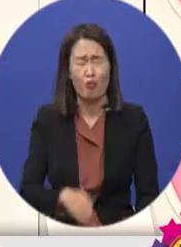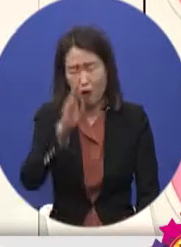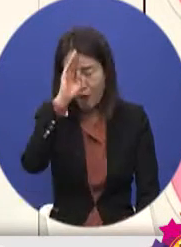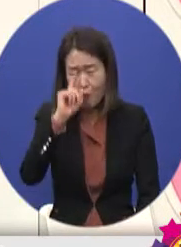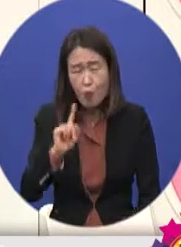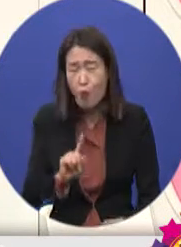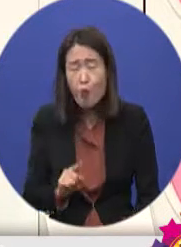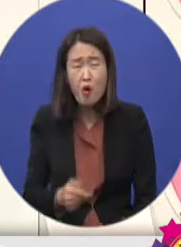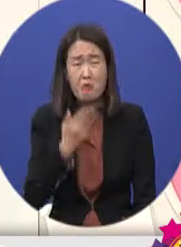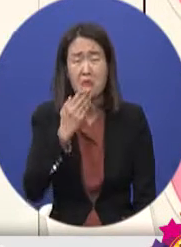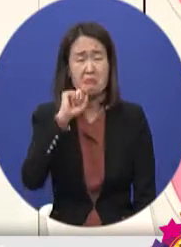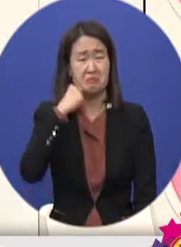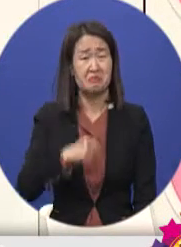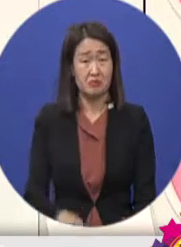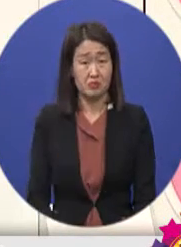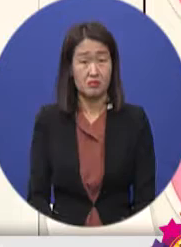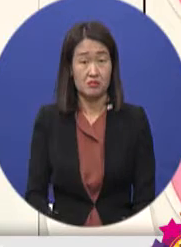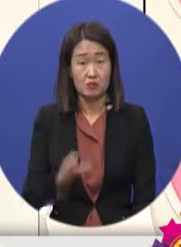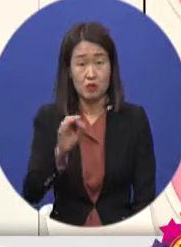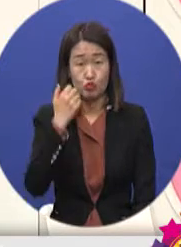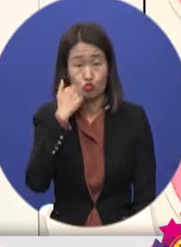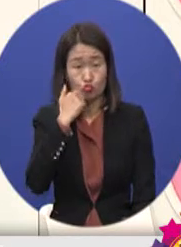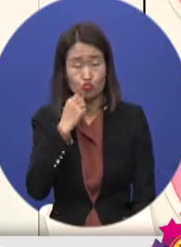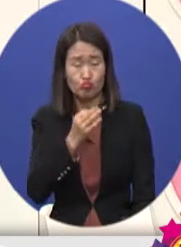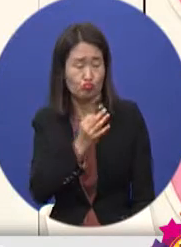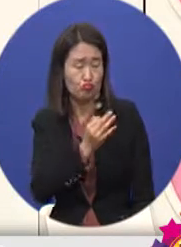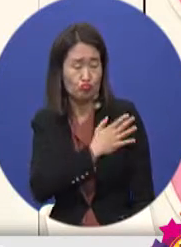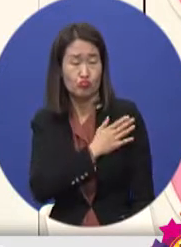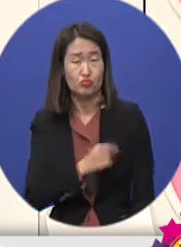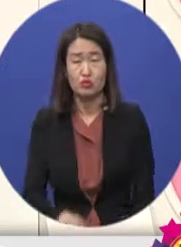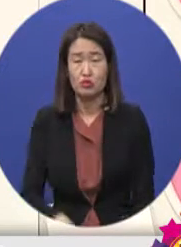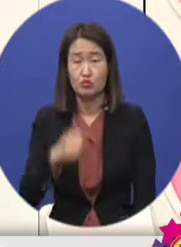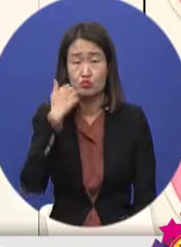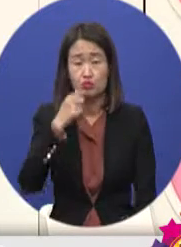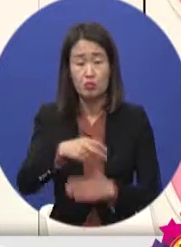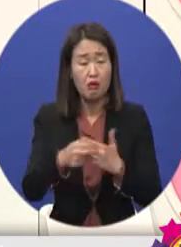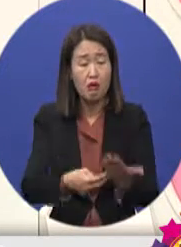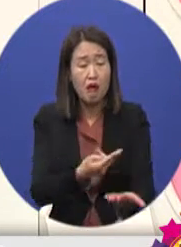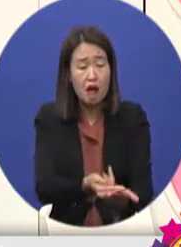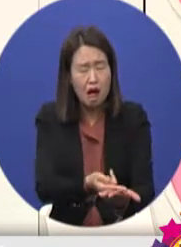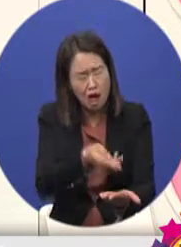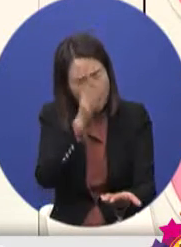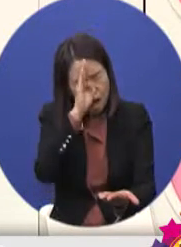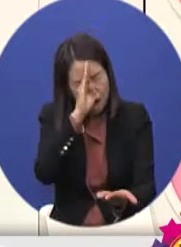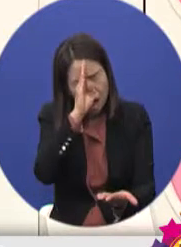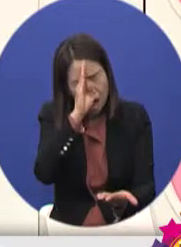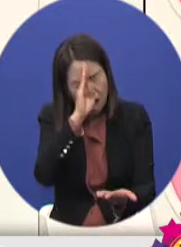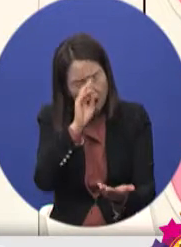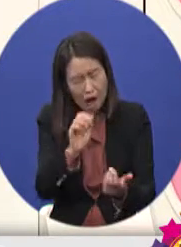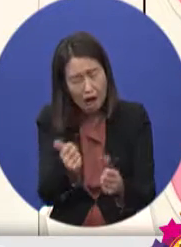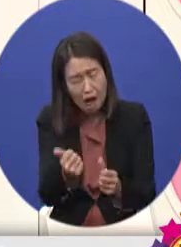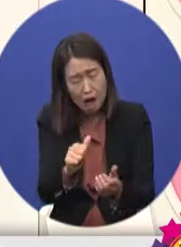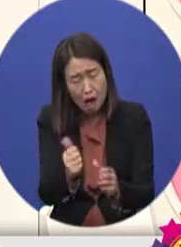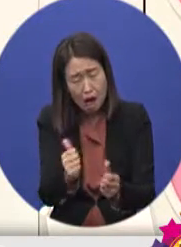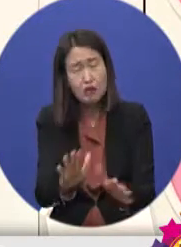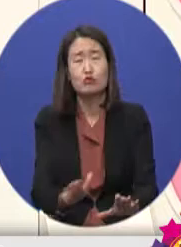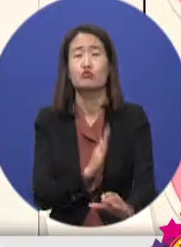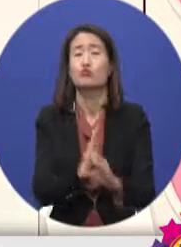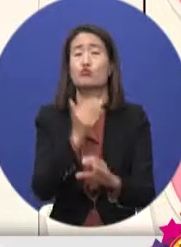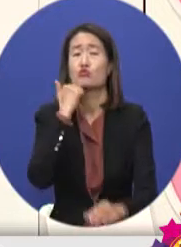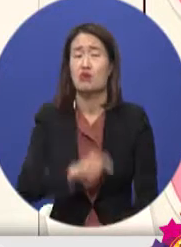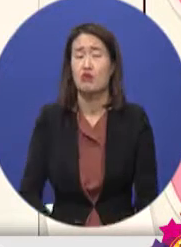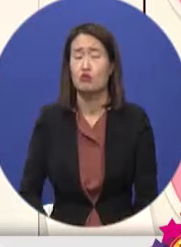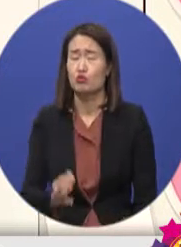네. 재벌분 어떤 분도 병원에서 지금 그렇게 사경을 헤매고 계시잖아요. 예? 사경을 헤매고 계시잖아요.